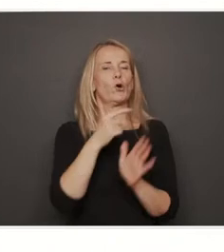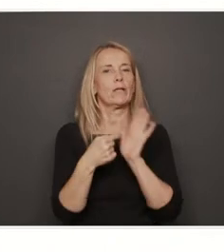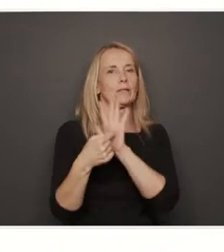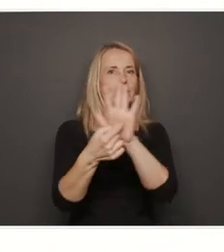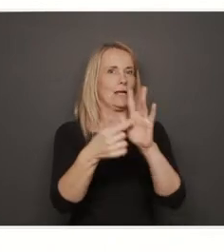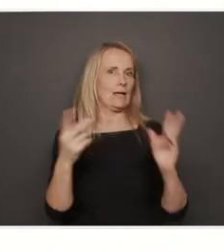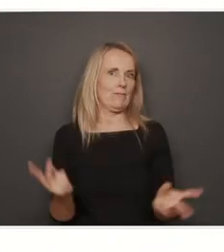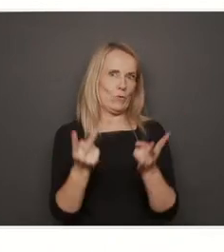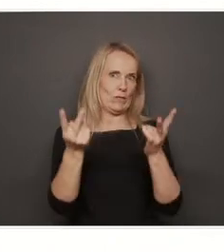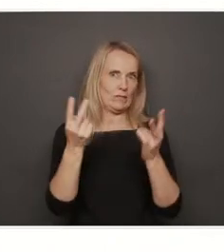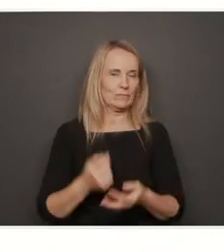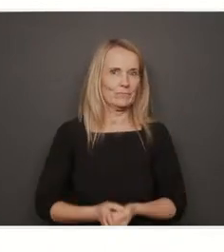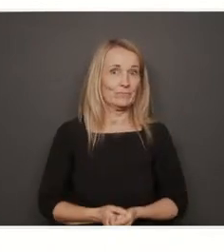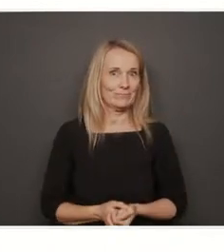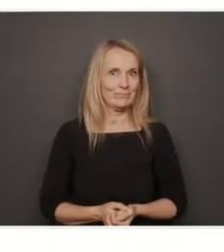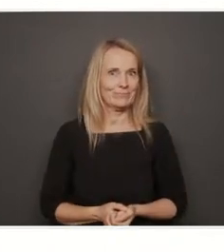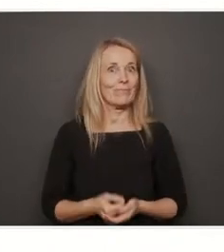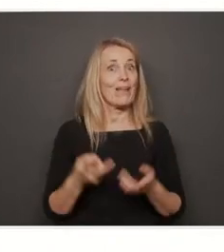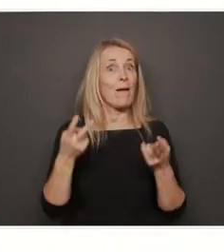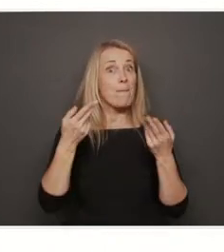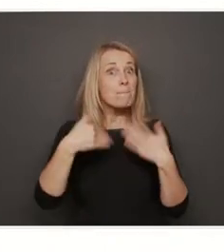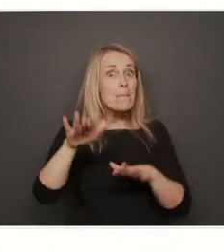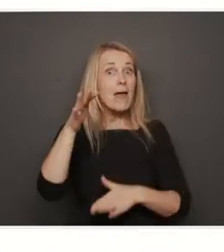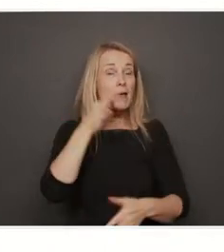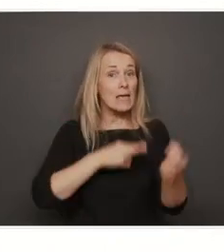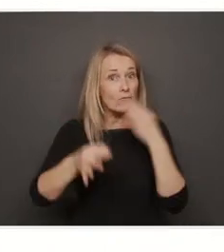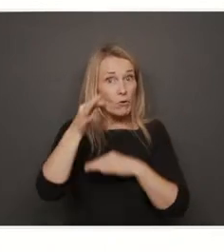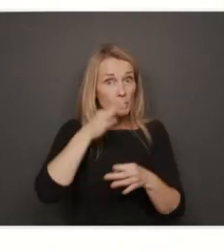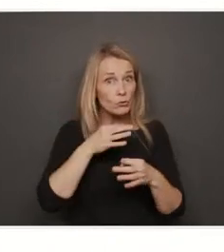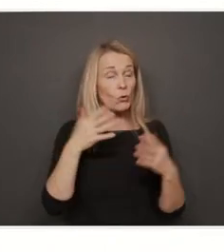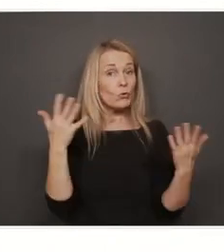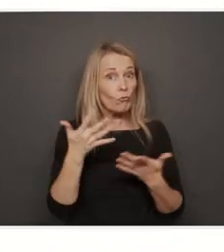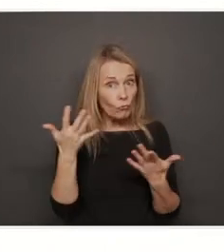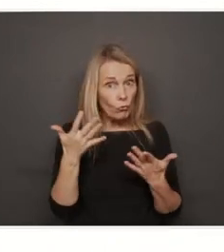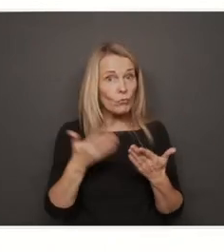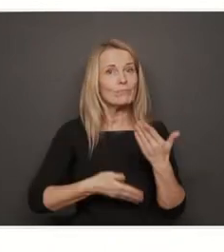fördern. Weiterführende Informationen finden Sie unter